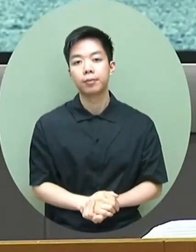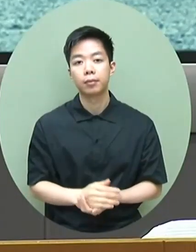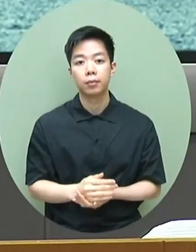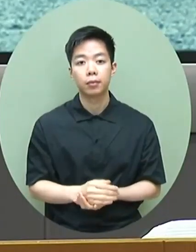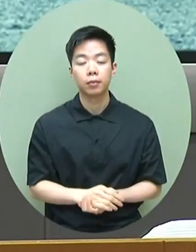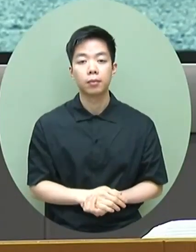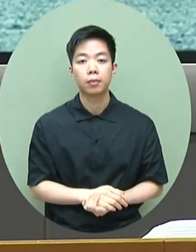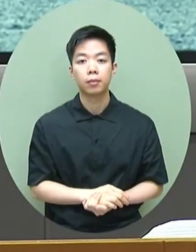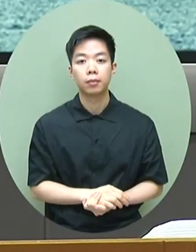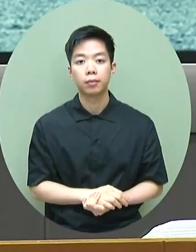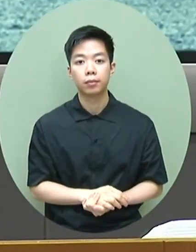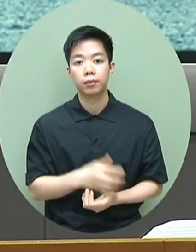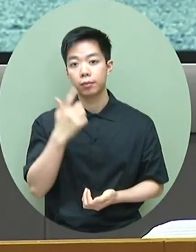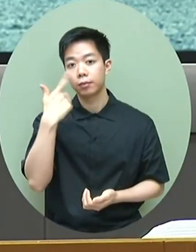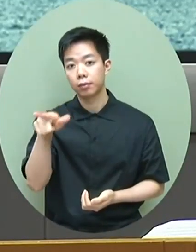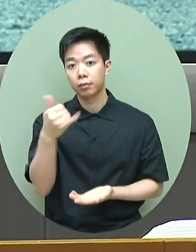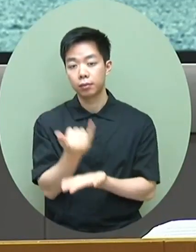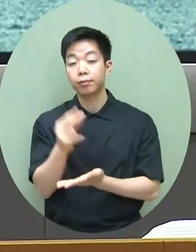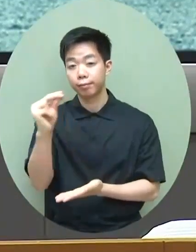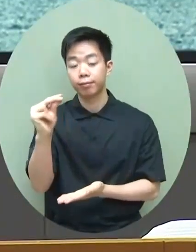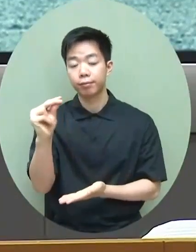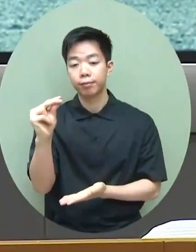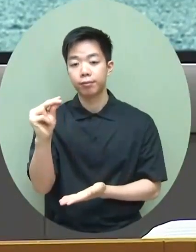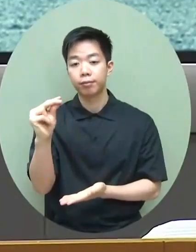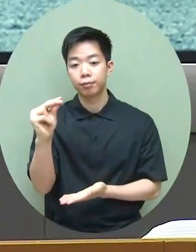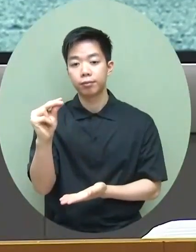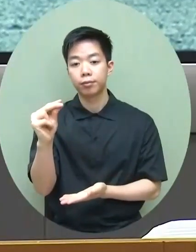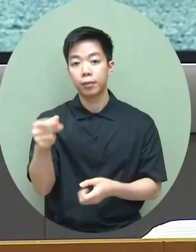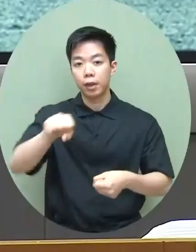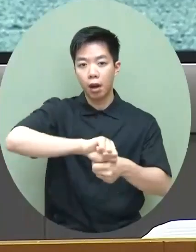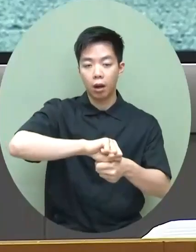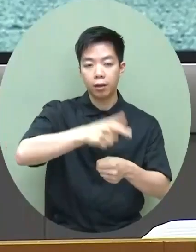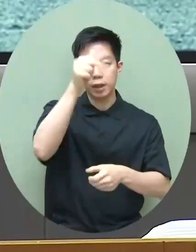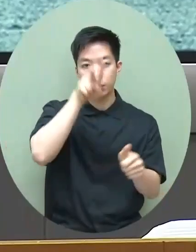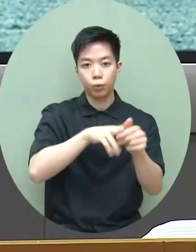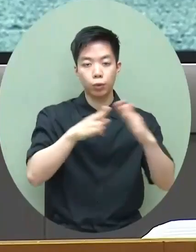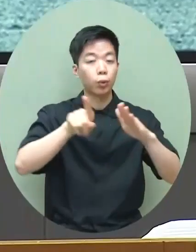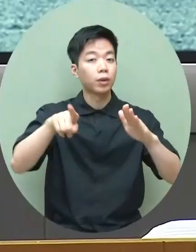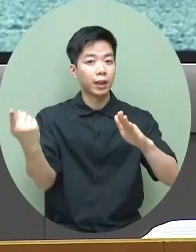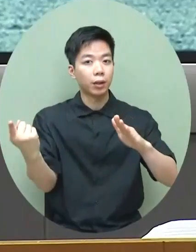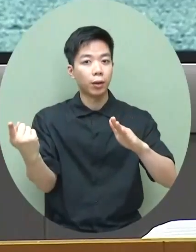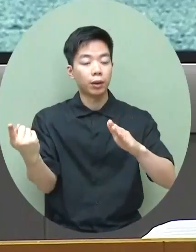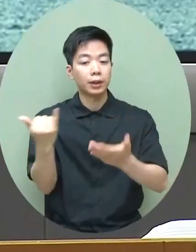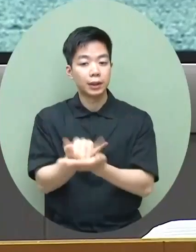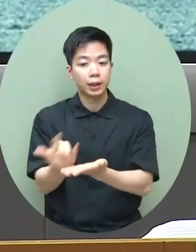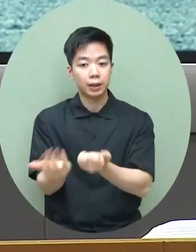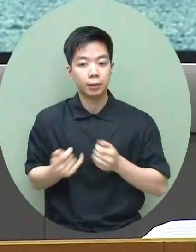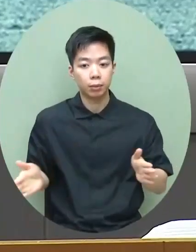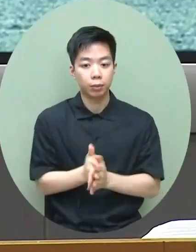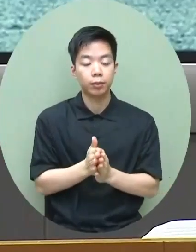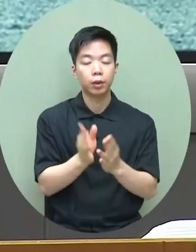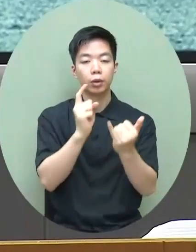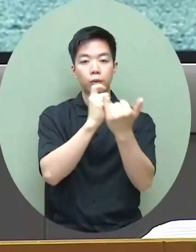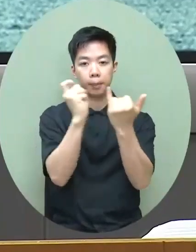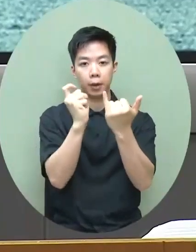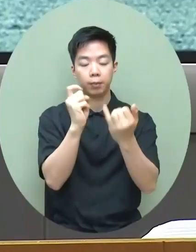七位啦，咁喺呢個醫管局以外所情報的個案咧，就係69宗啦，就即係包括咗66宗係法醫